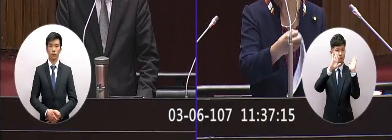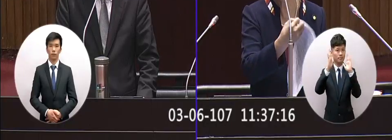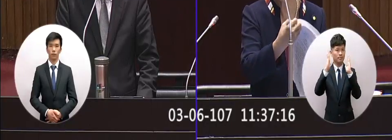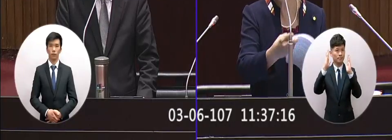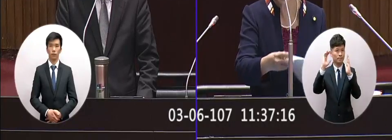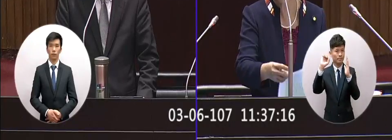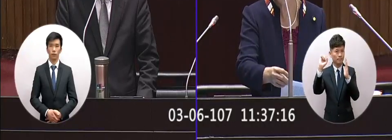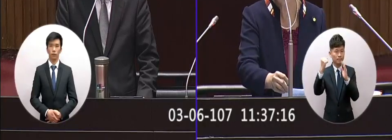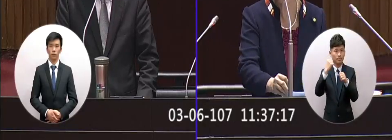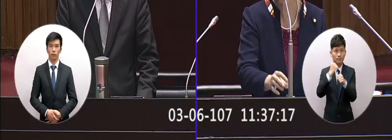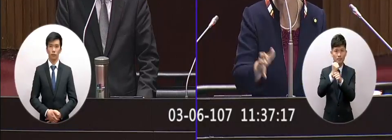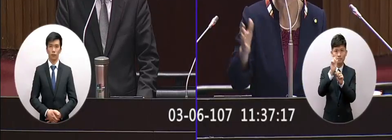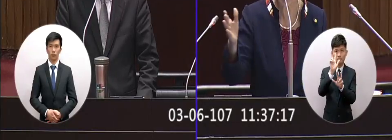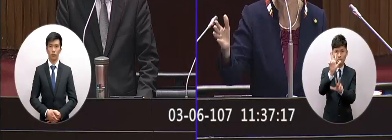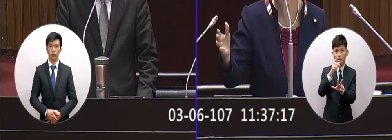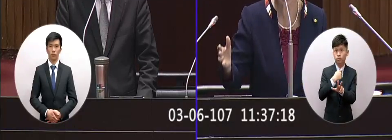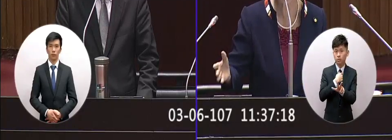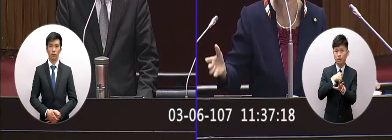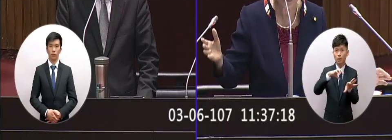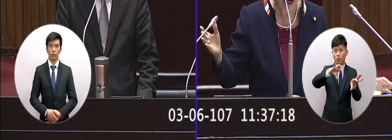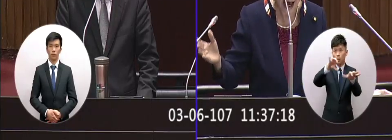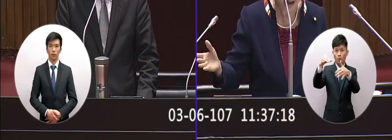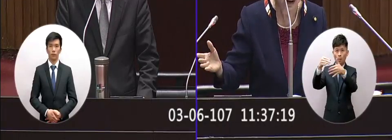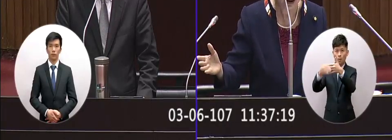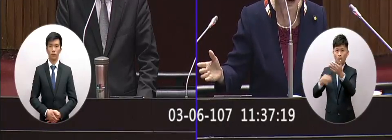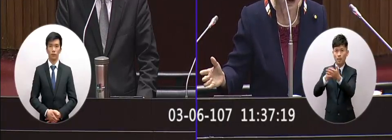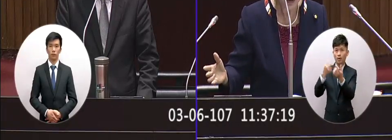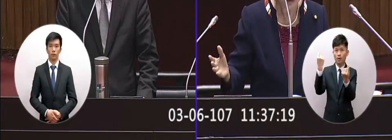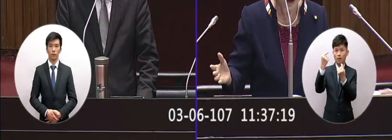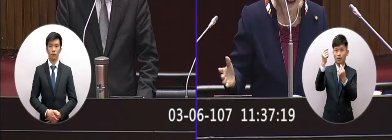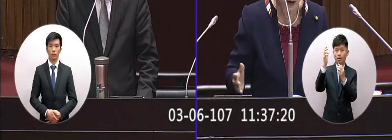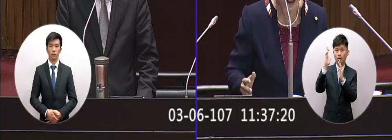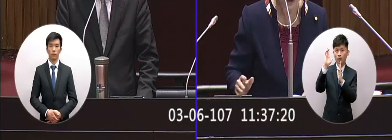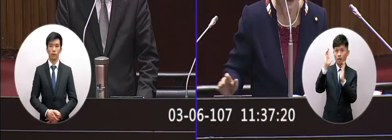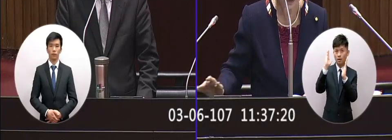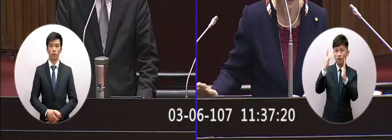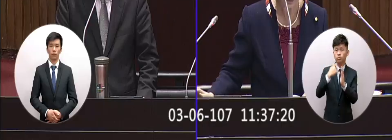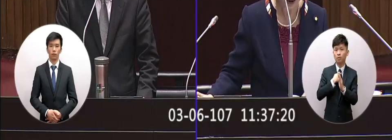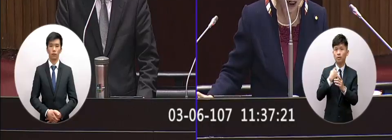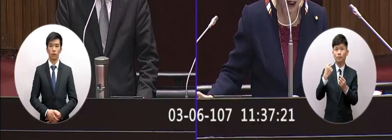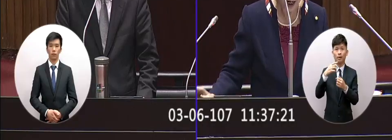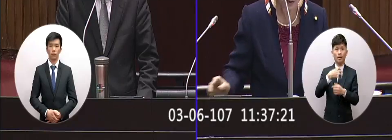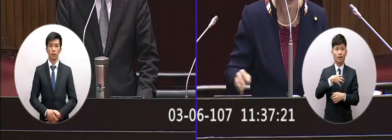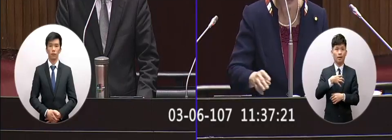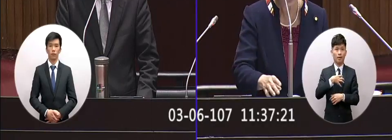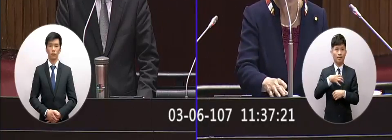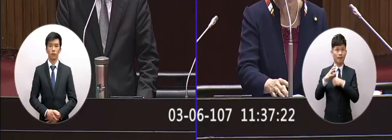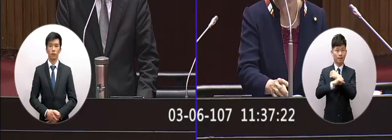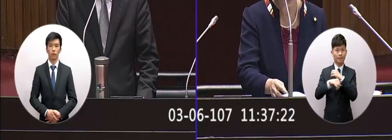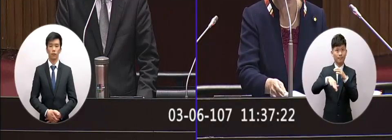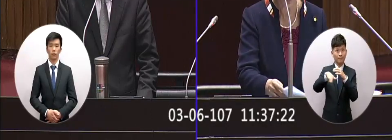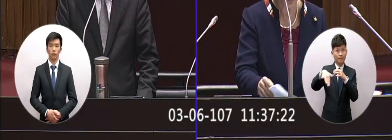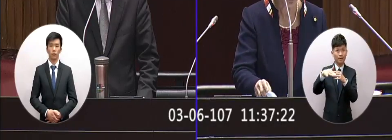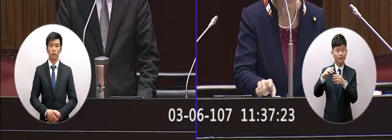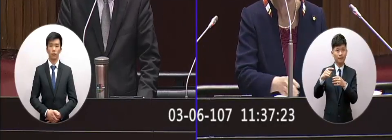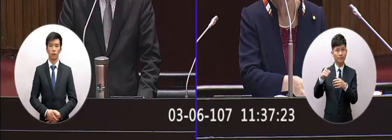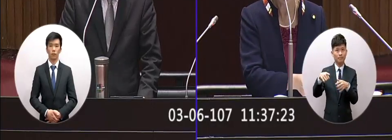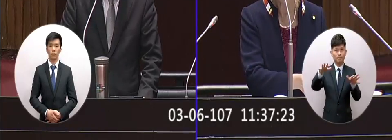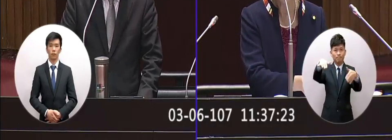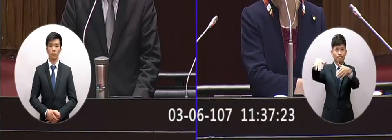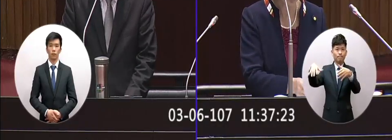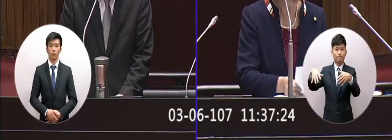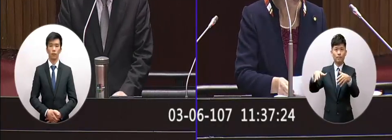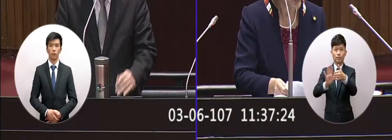能够做得好，我们看到说符合国际的水准，像阿根廷他们的这个转型的正义呢，他们组成的这些的这个委员会